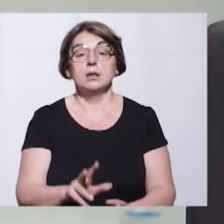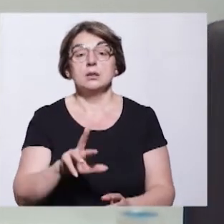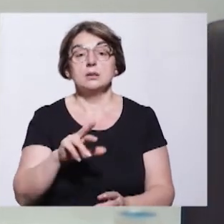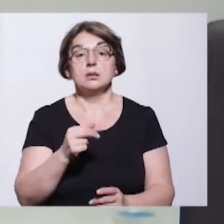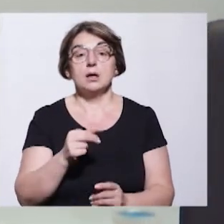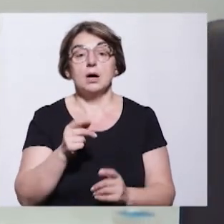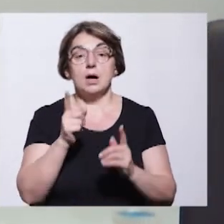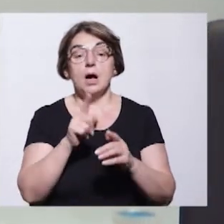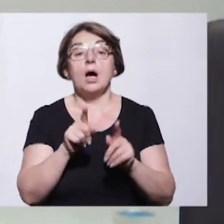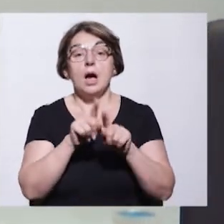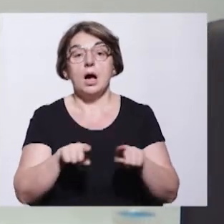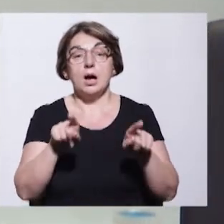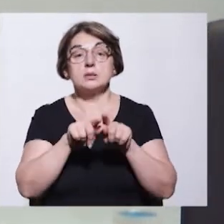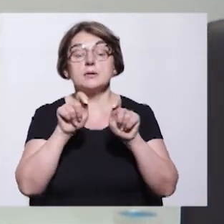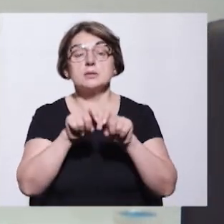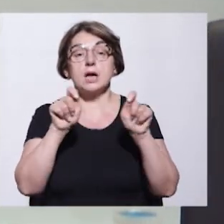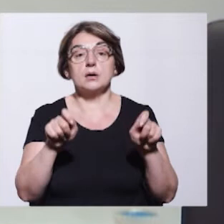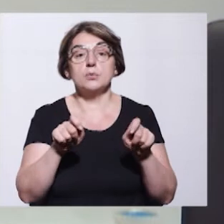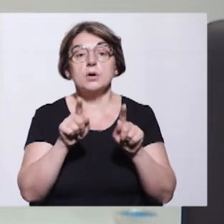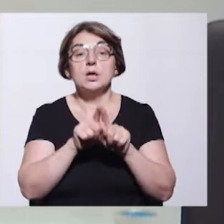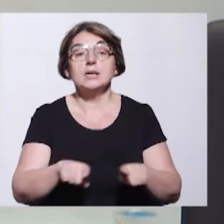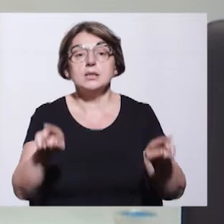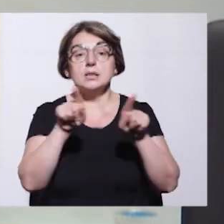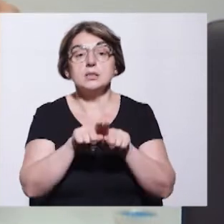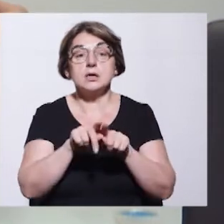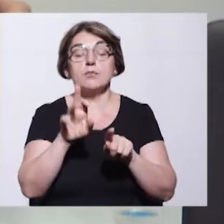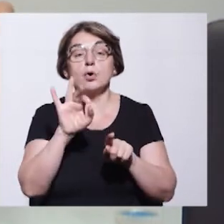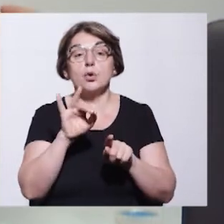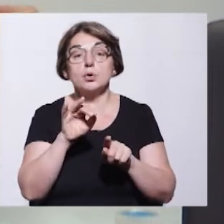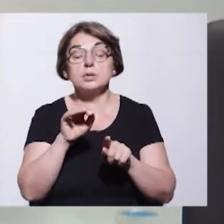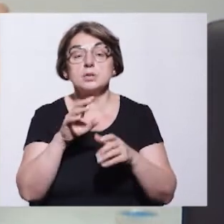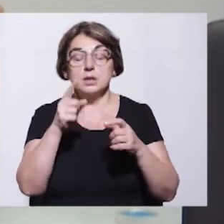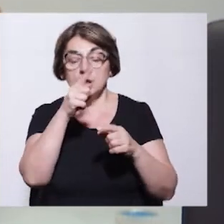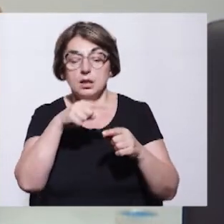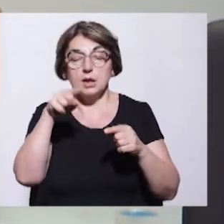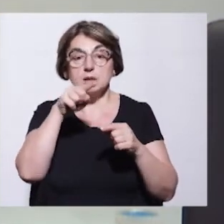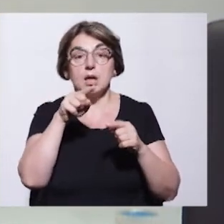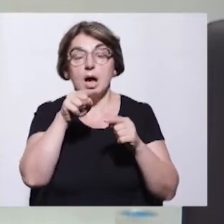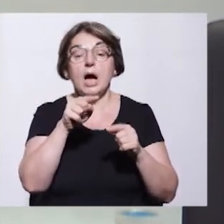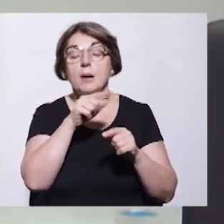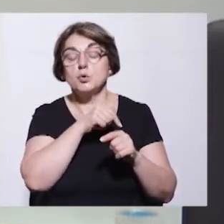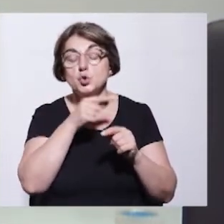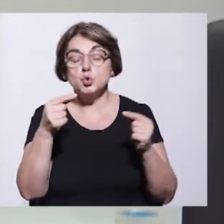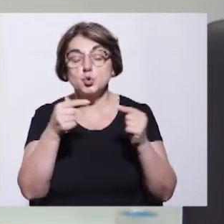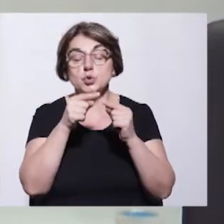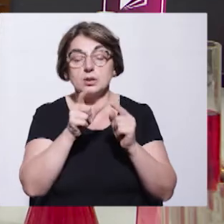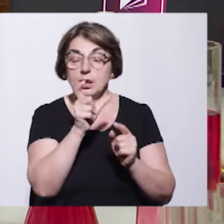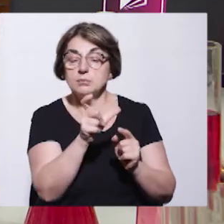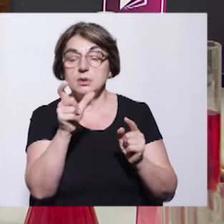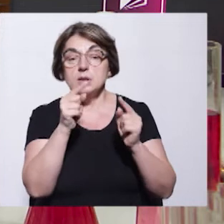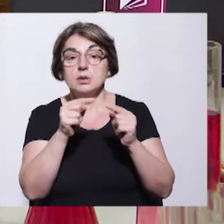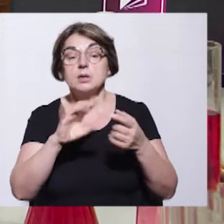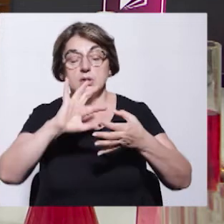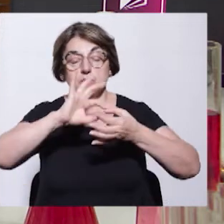ქლორმეთანი და ასევე წარმოიქმნება ისევ ქლორის რადიკალი. აი